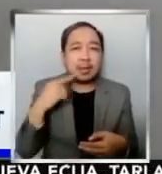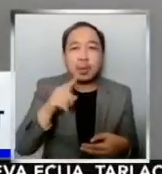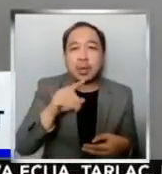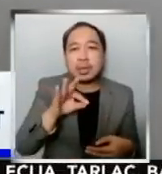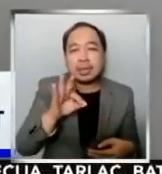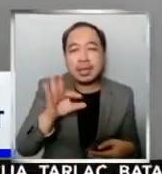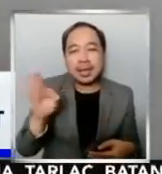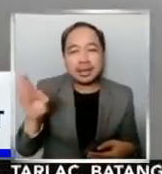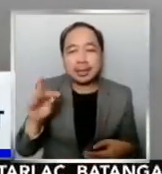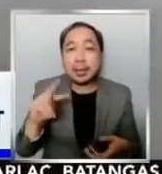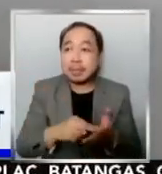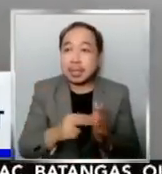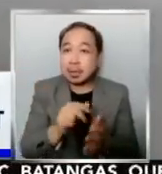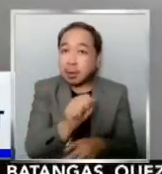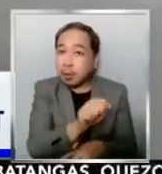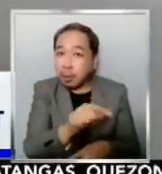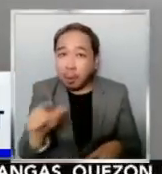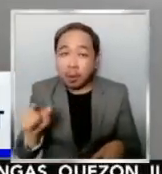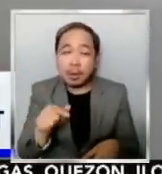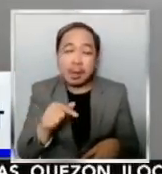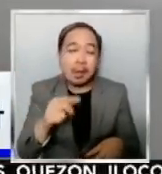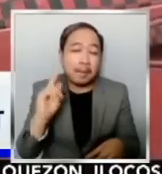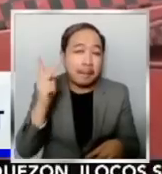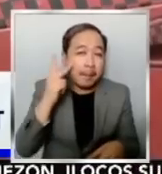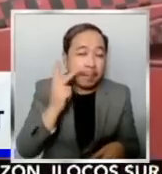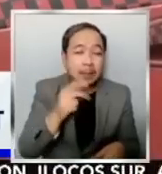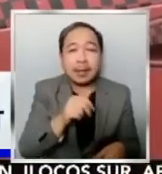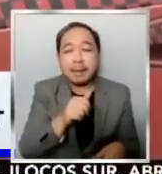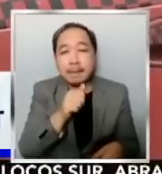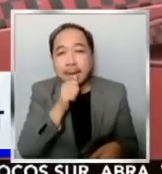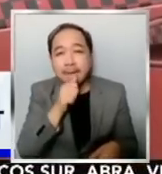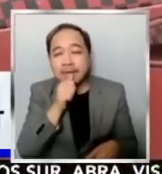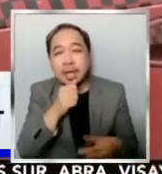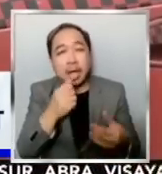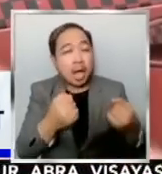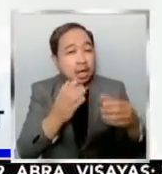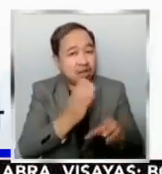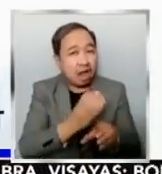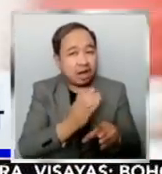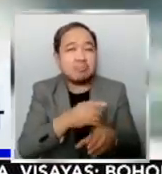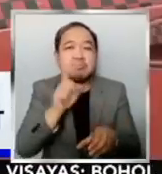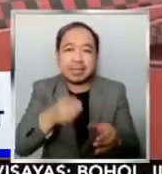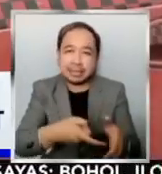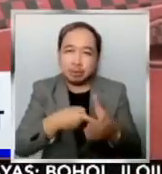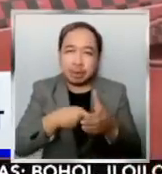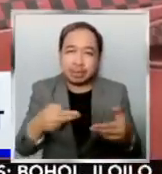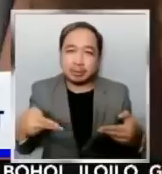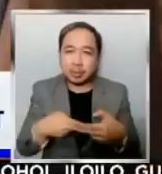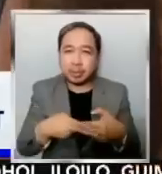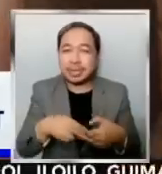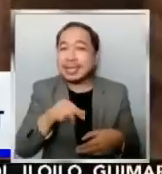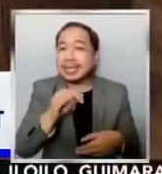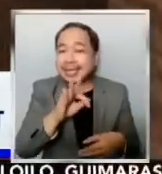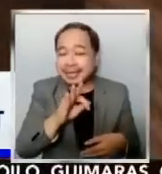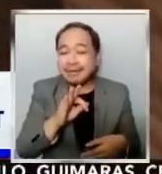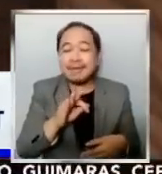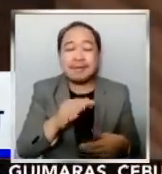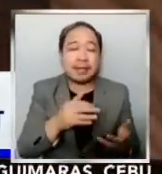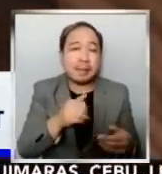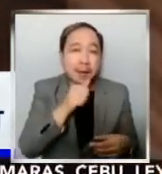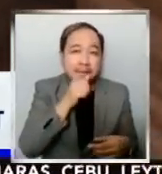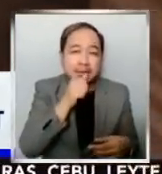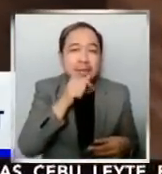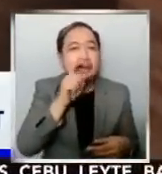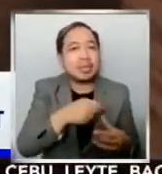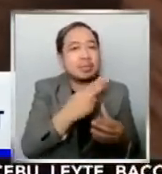pribado at pampublikong sasakyan ay dapat may seatbelt. Kung private vehicle, may seatbelt ang passenger at driver at may seatbelt din